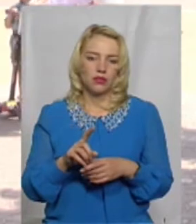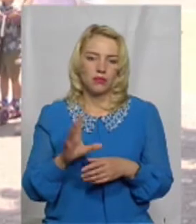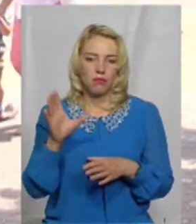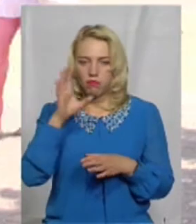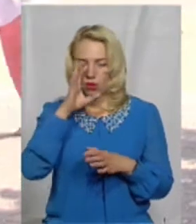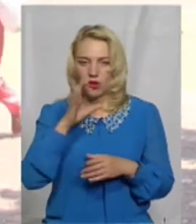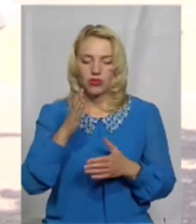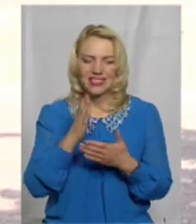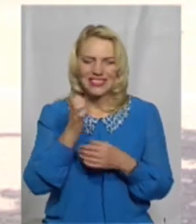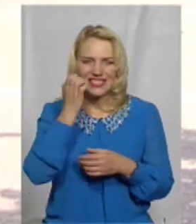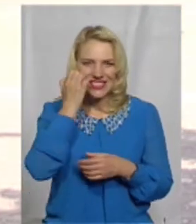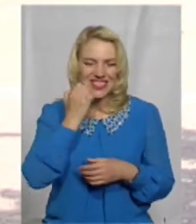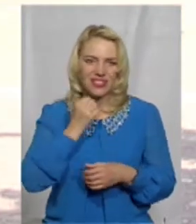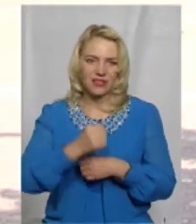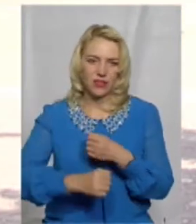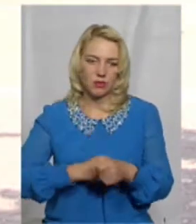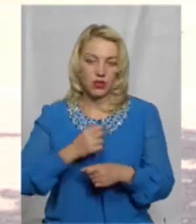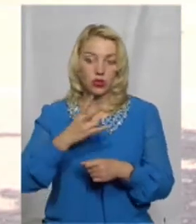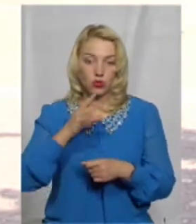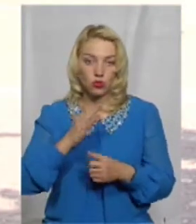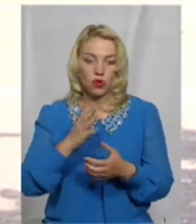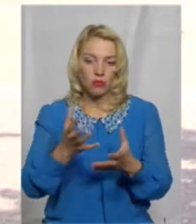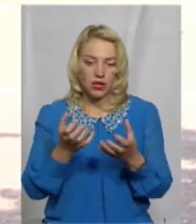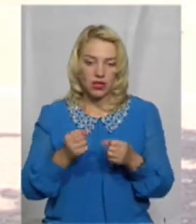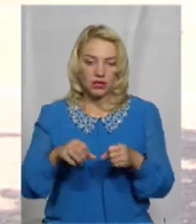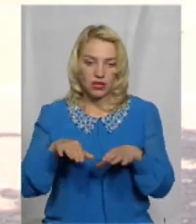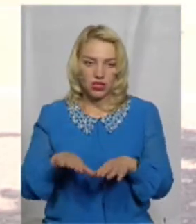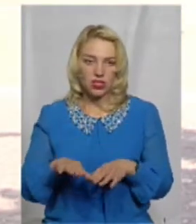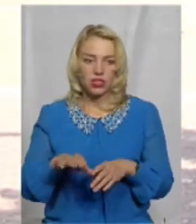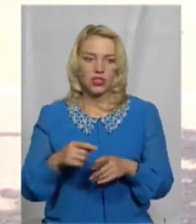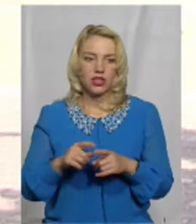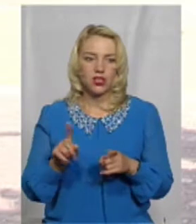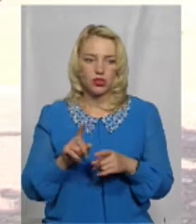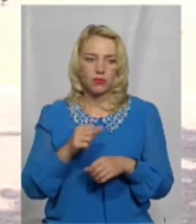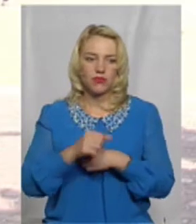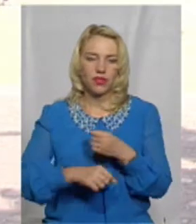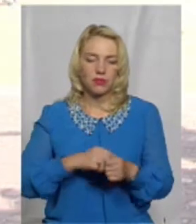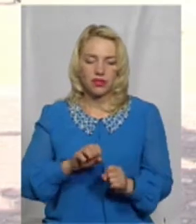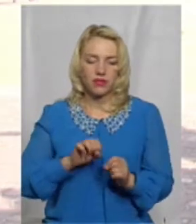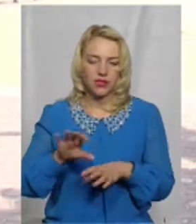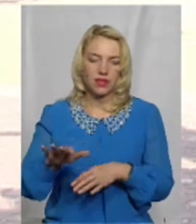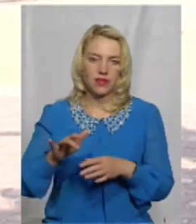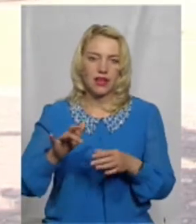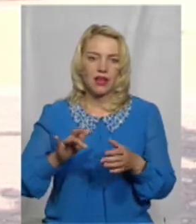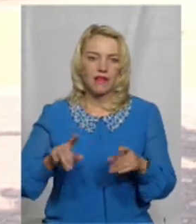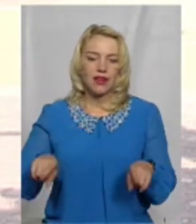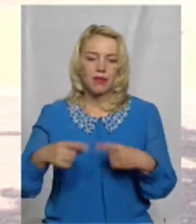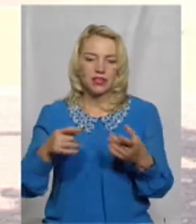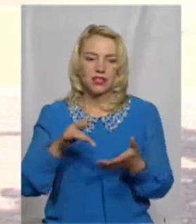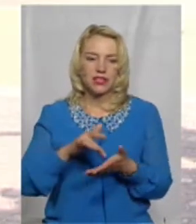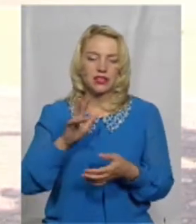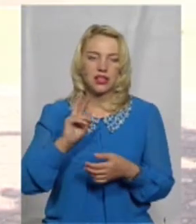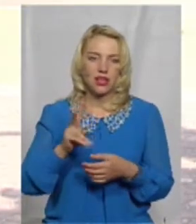є прийнято рішення сесії про те, щоб тих ведмедів віддати в реабілітаційний центр. І, як обіцяють